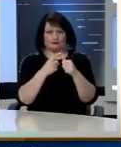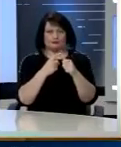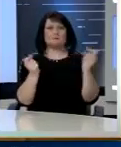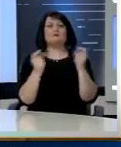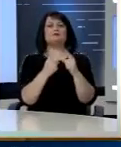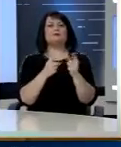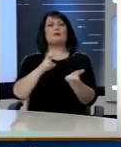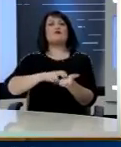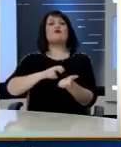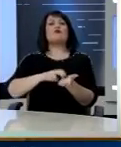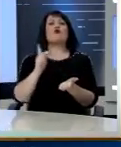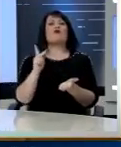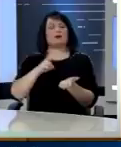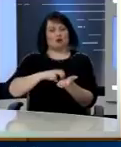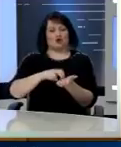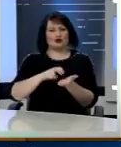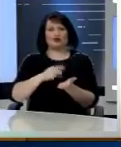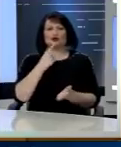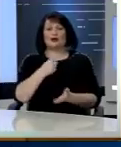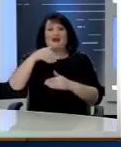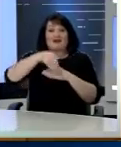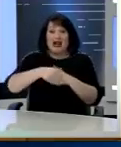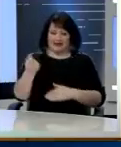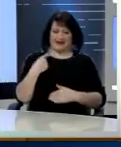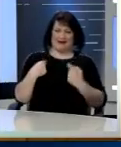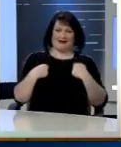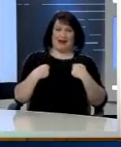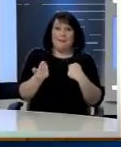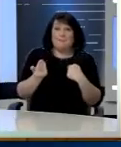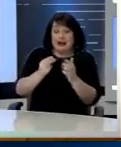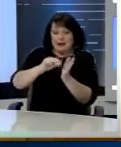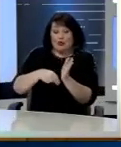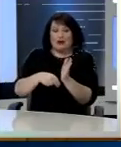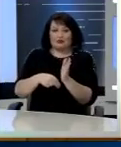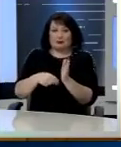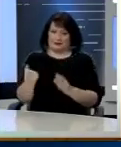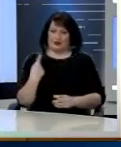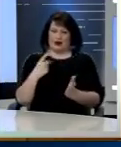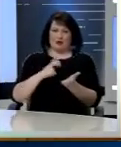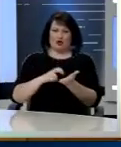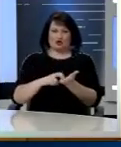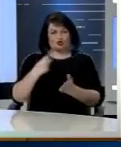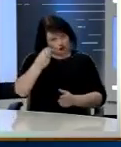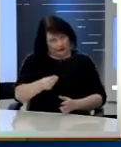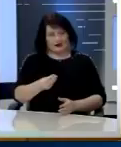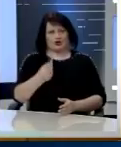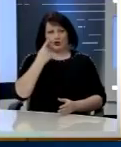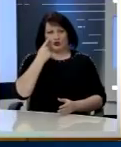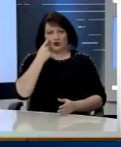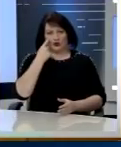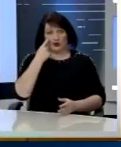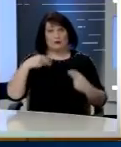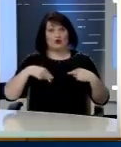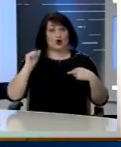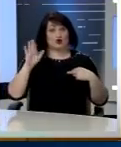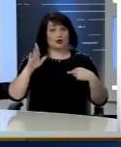του προξένου κ. Κλωβάτου, το οποίο περιήλθε βραδινές ώρες στην παραμονή της υπογραφής σχετικής σύμβασης. Το καταθέτω. Δεν κοινοποιείται στο Υπουργείο